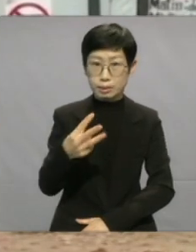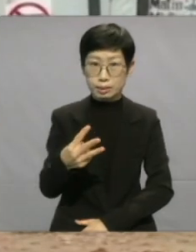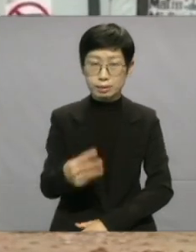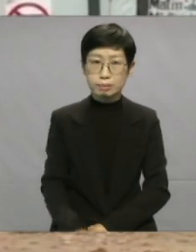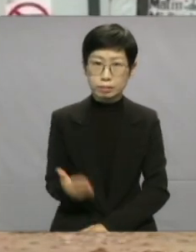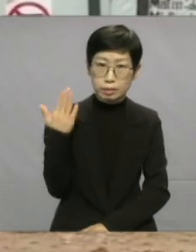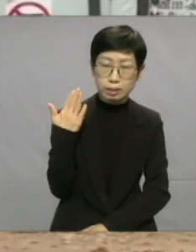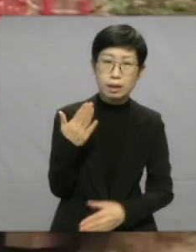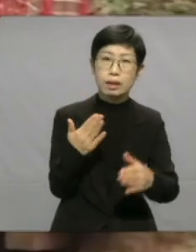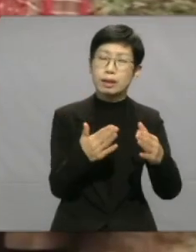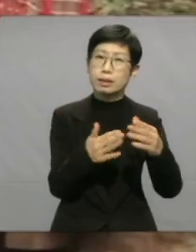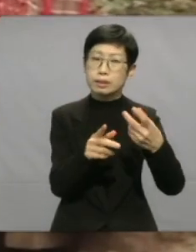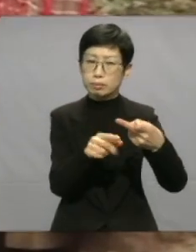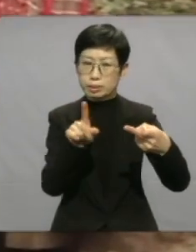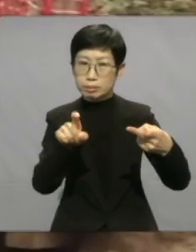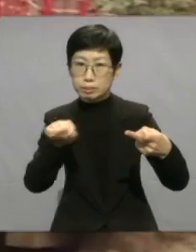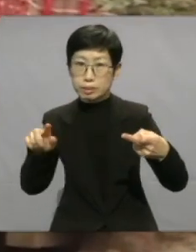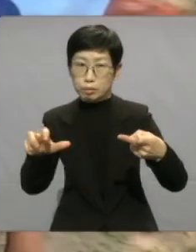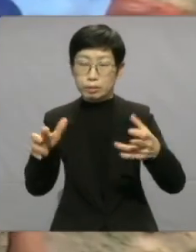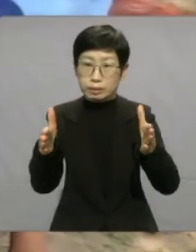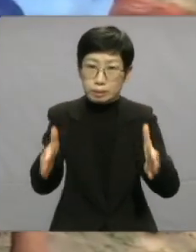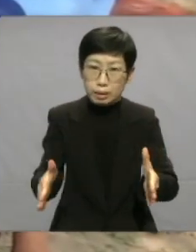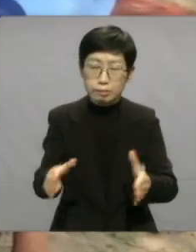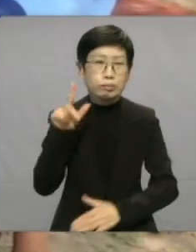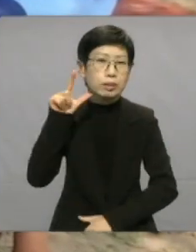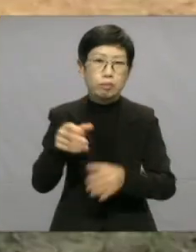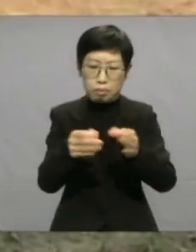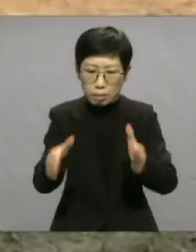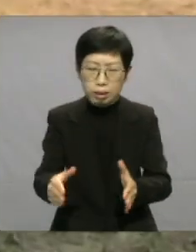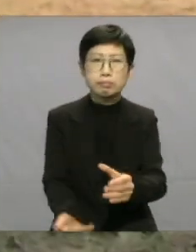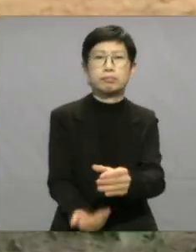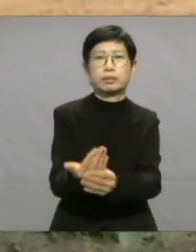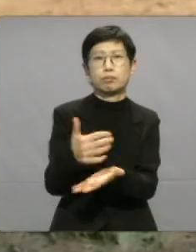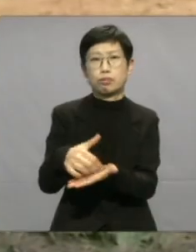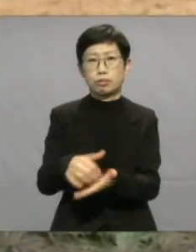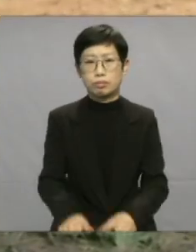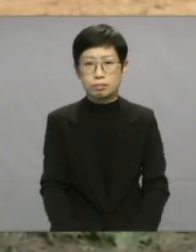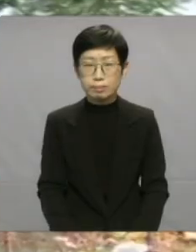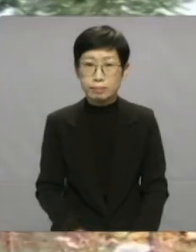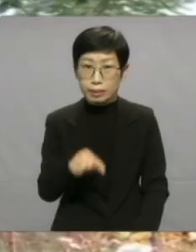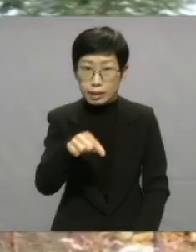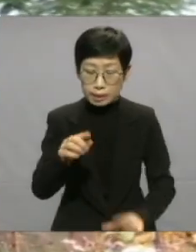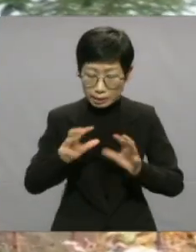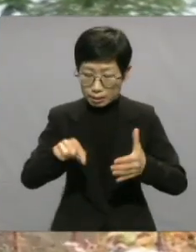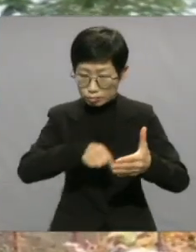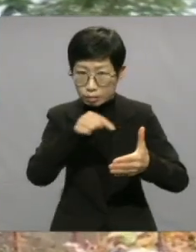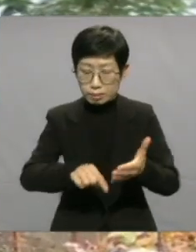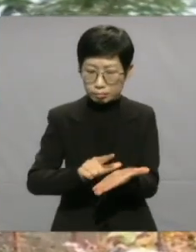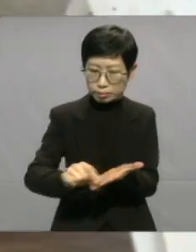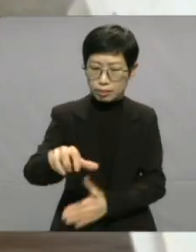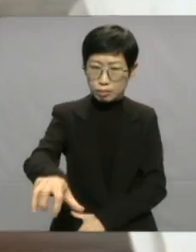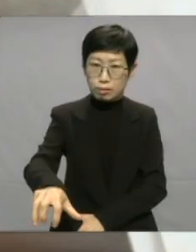25일 사이 약 보름 만에 발생한 사망자 수입니다. 괴질이 발생한 지역은 민주콩고에서도 외진 곳으로